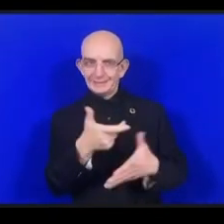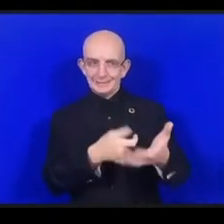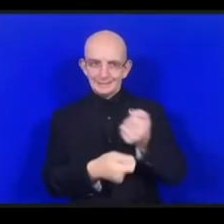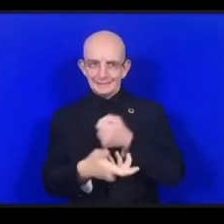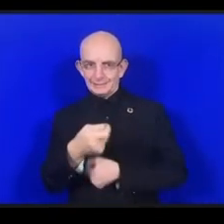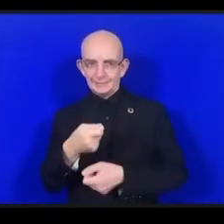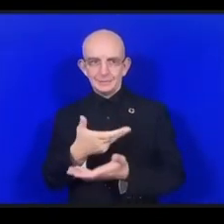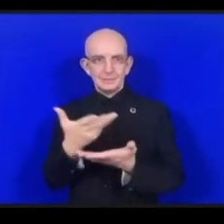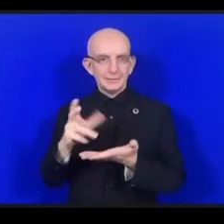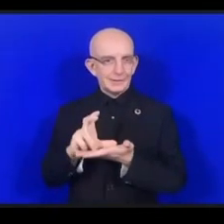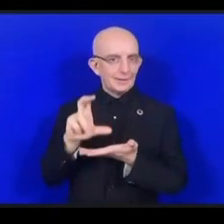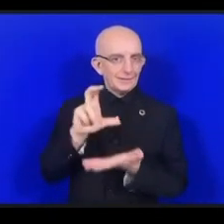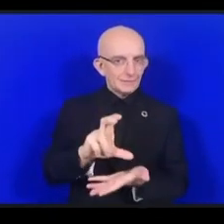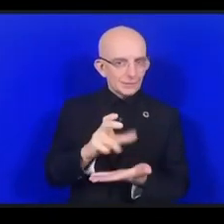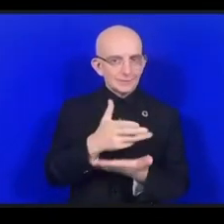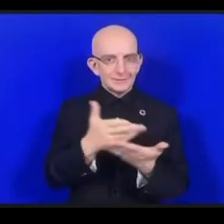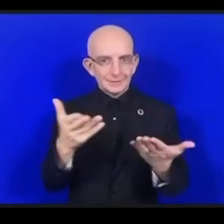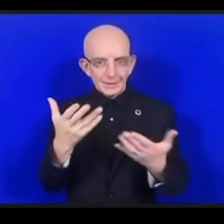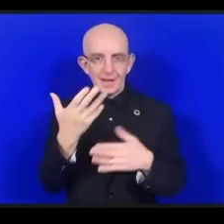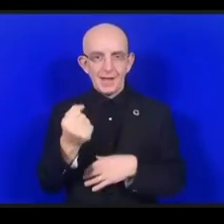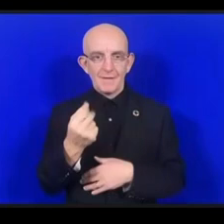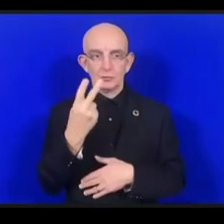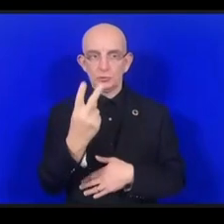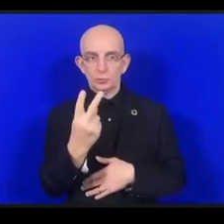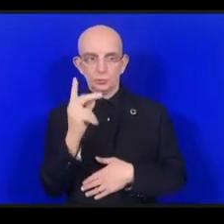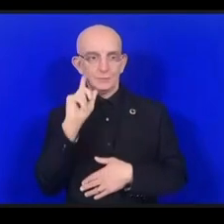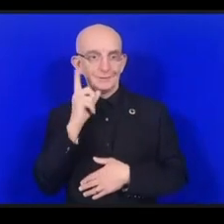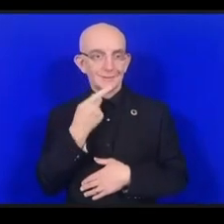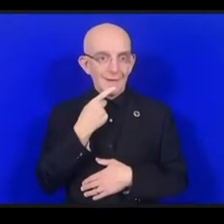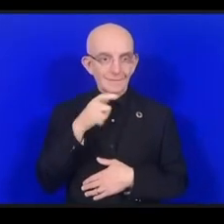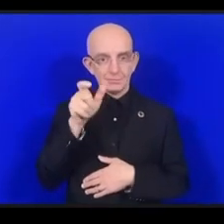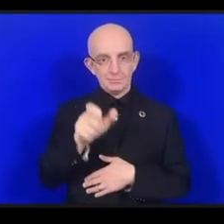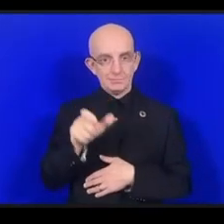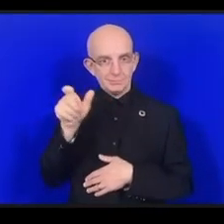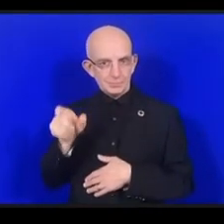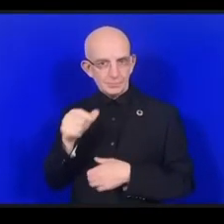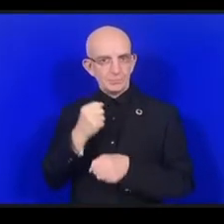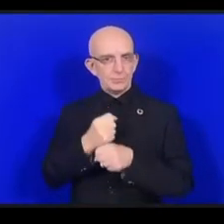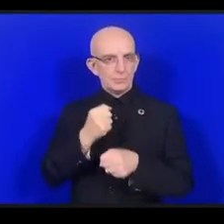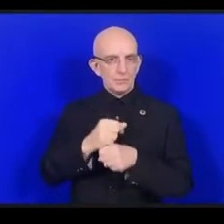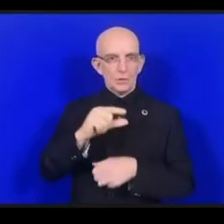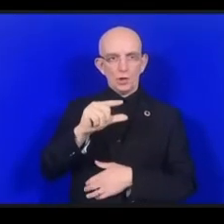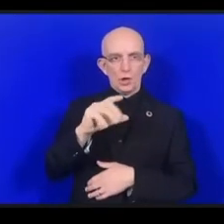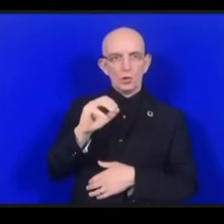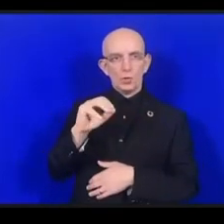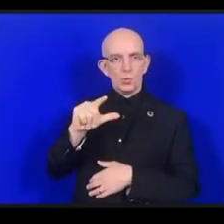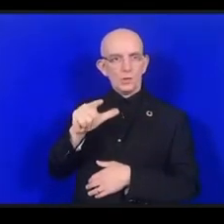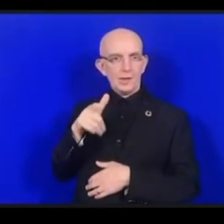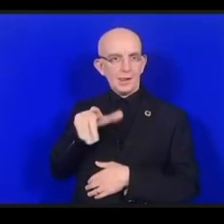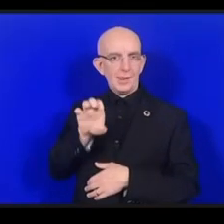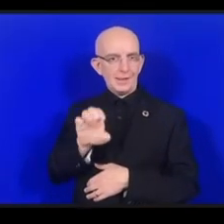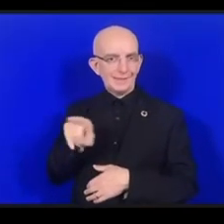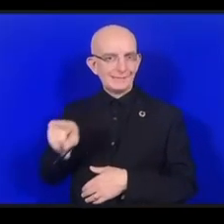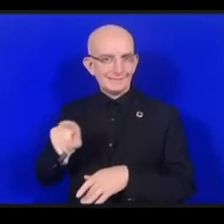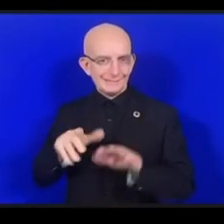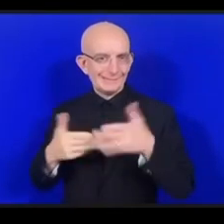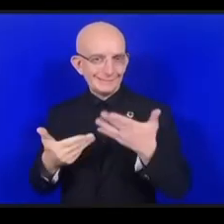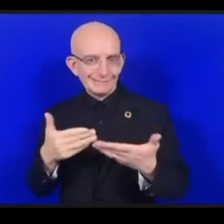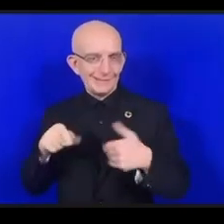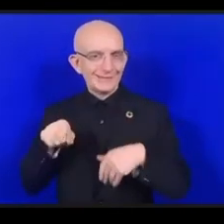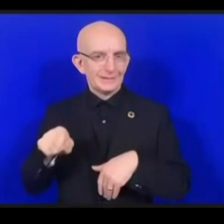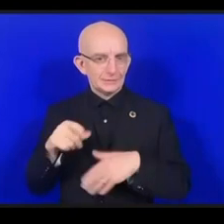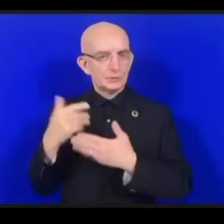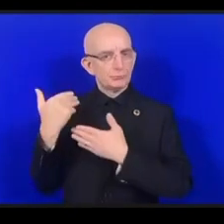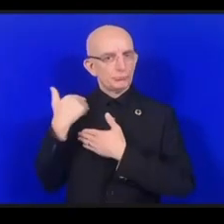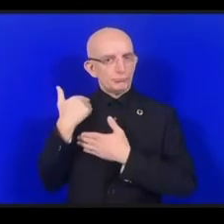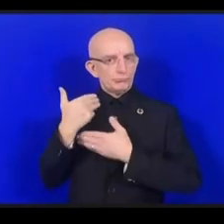聋哑人士在 Google 那儿工作，然后呢就是在手机上给大家做这个实时的